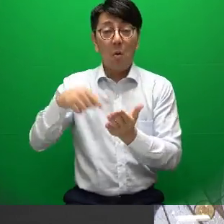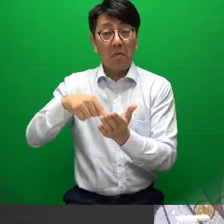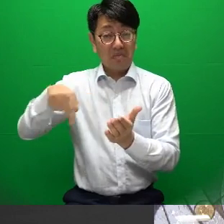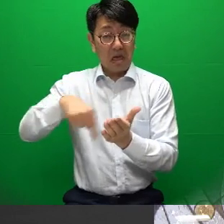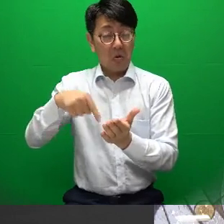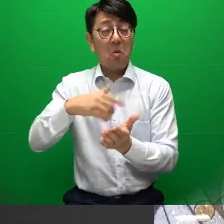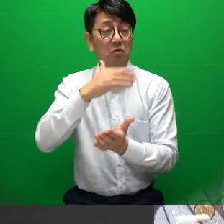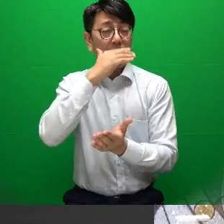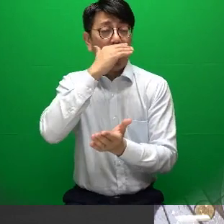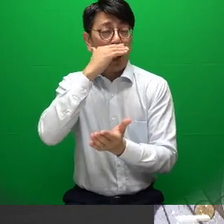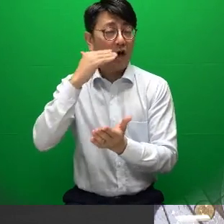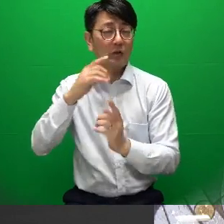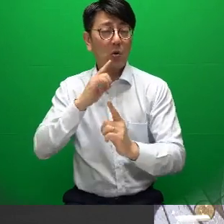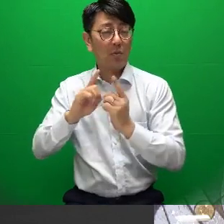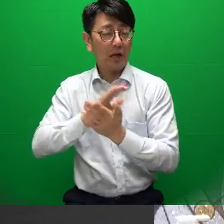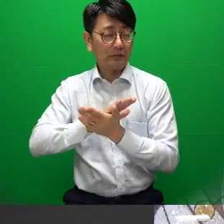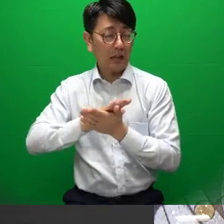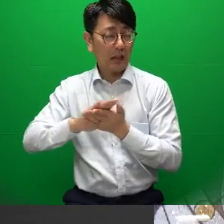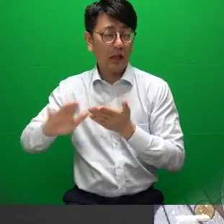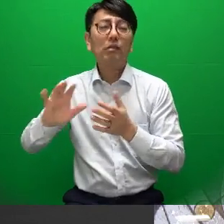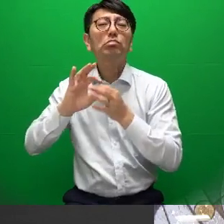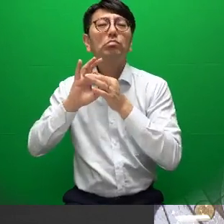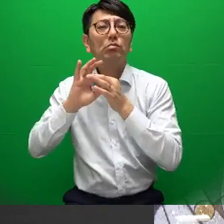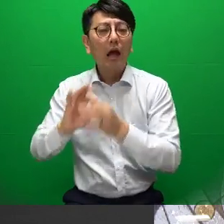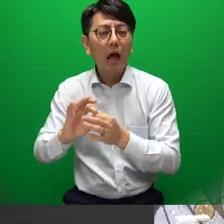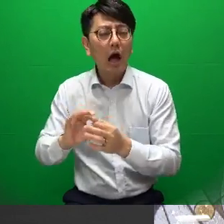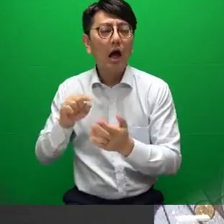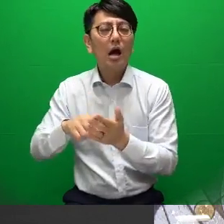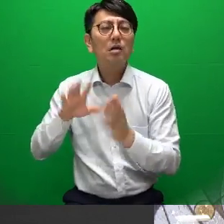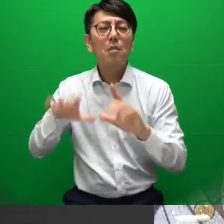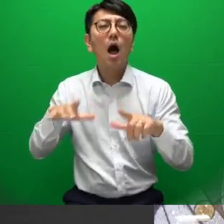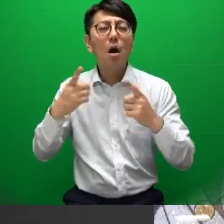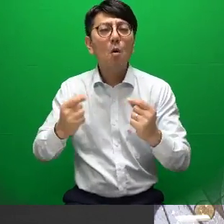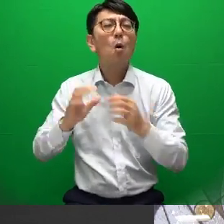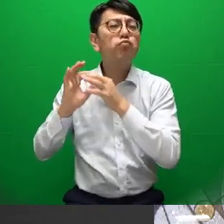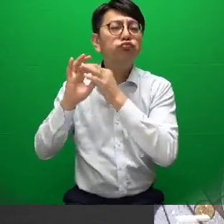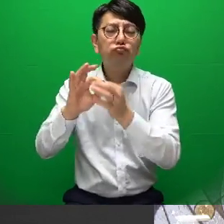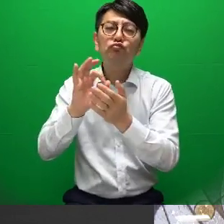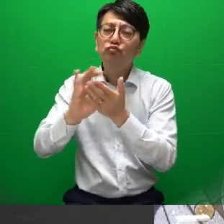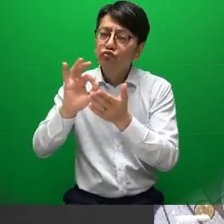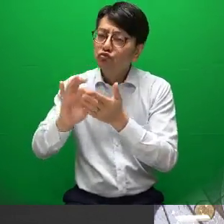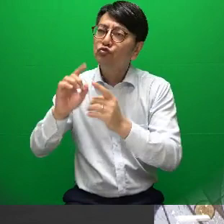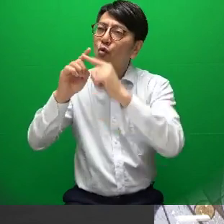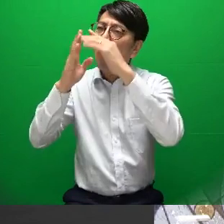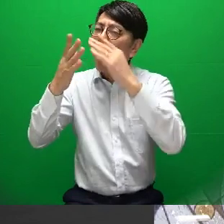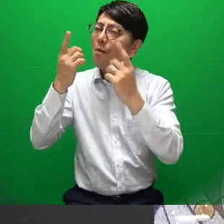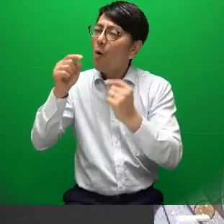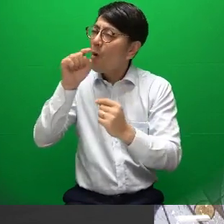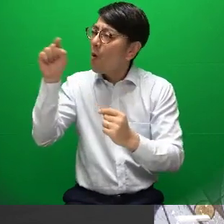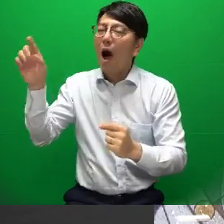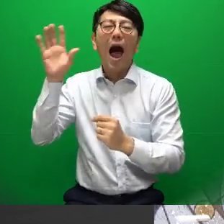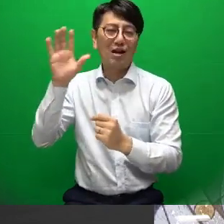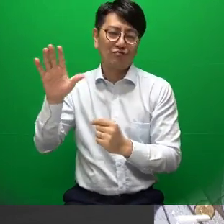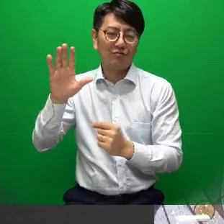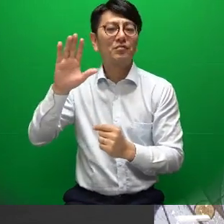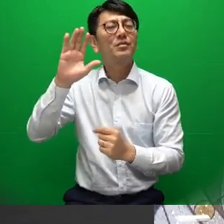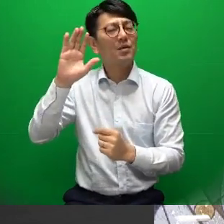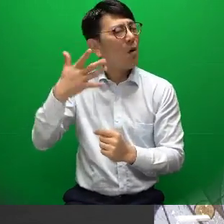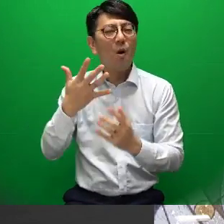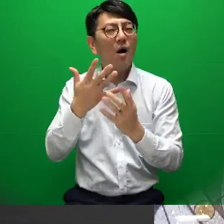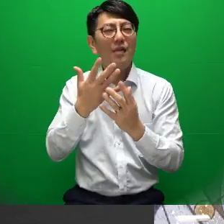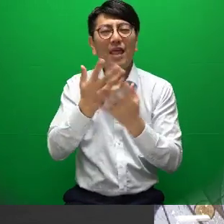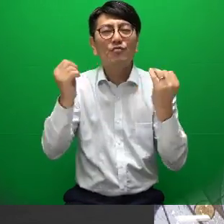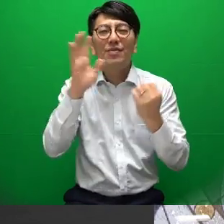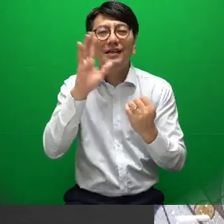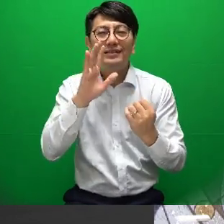で今もそれを用いている教会もなくはないんですただ一般的には若い人たち